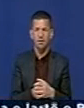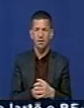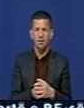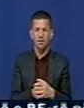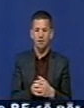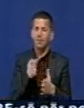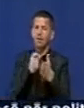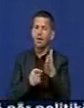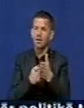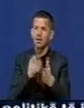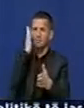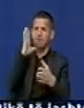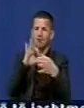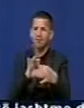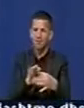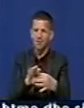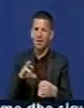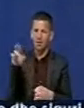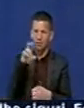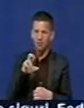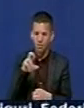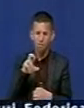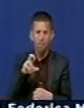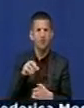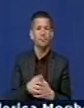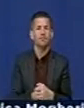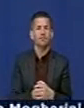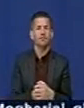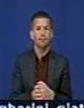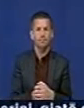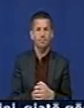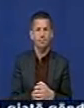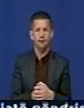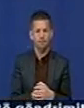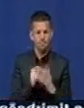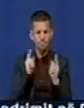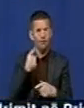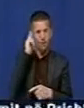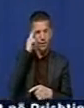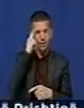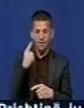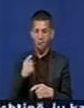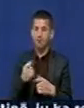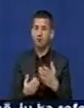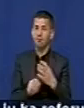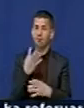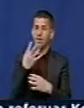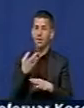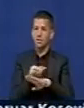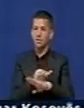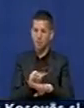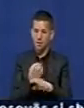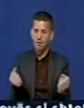drejt antarësimit në strukturat euroatlantike. Duhet të dim se ndërtimi i shtetit demokratik është